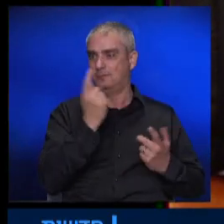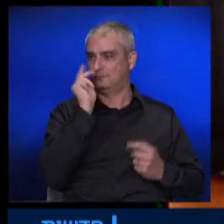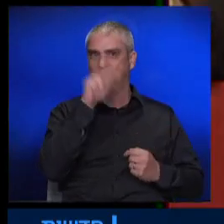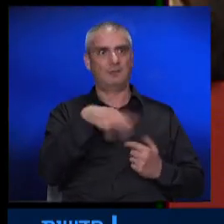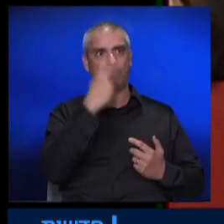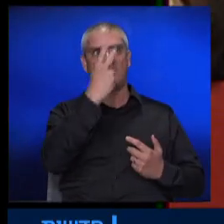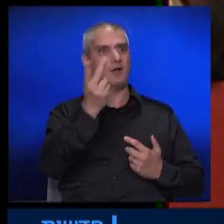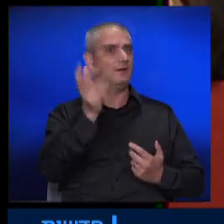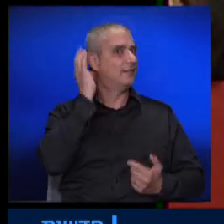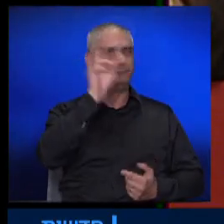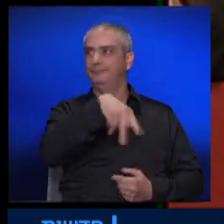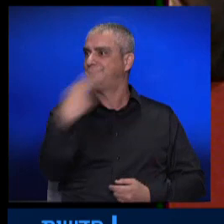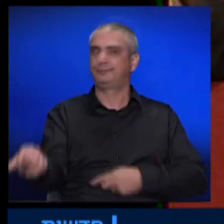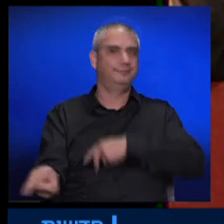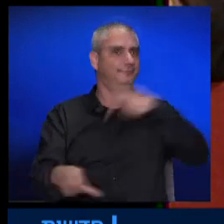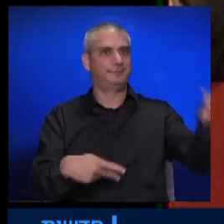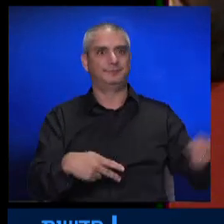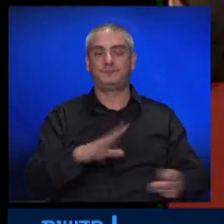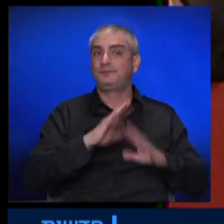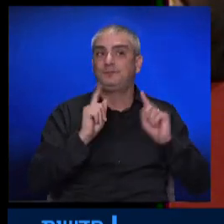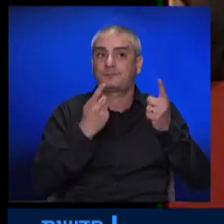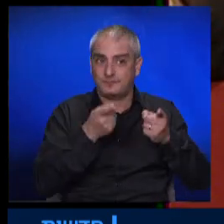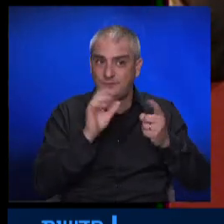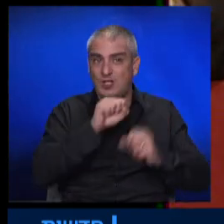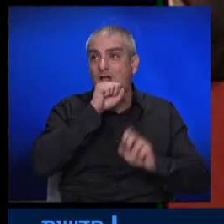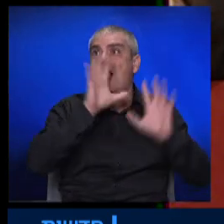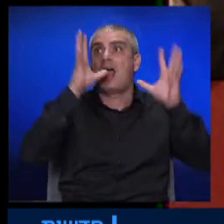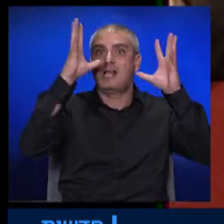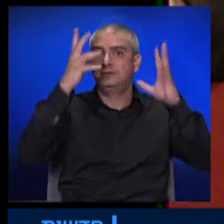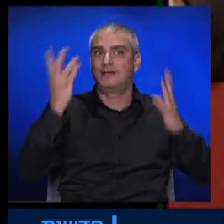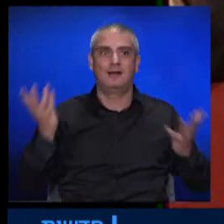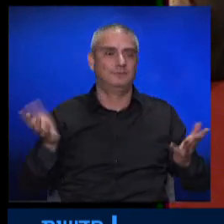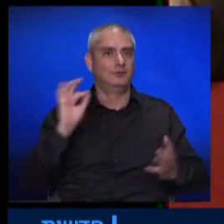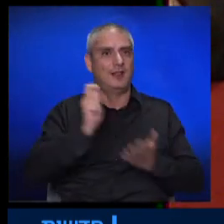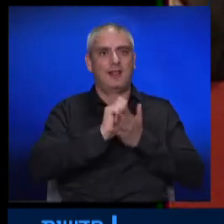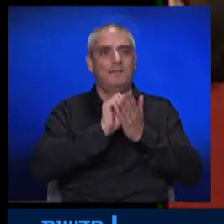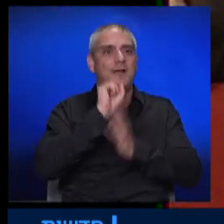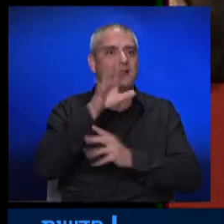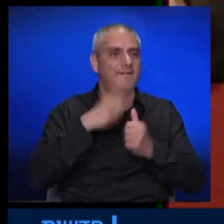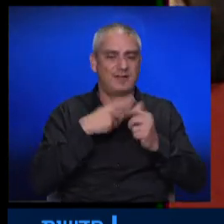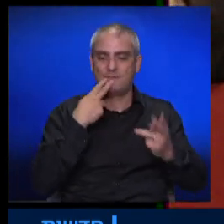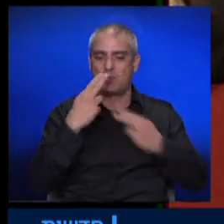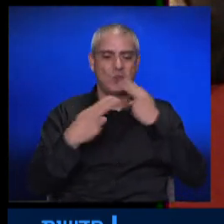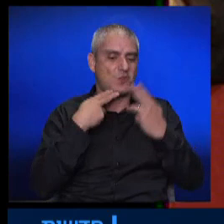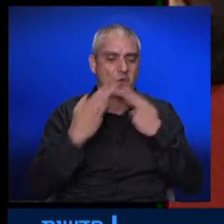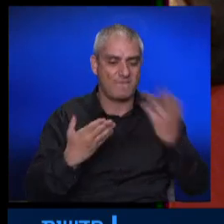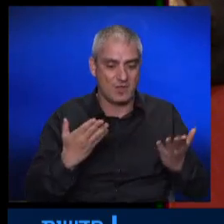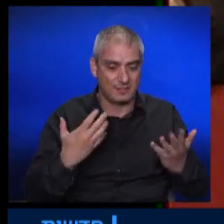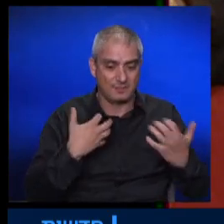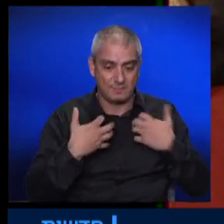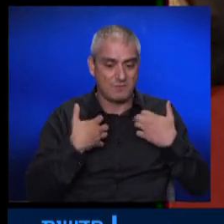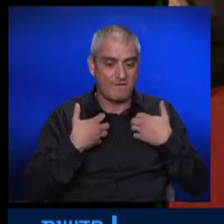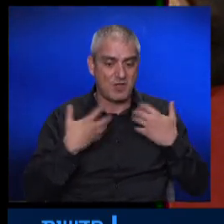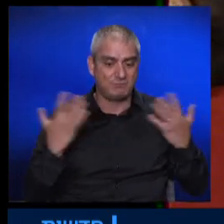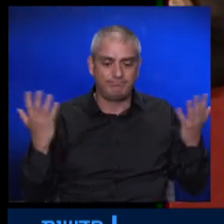מתעלפות בקהל? כל התופעות האלה של ההרצה, כן. של מכתבים ושל תגובות כאלה בהופעות,